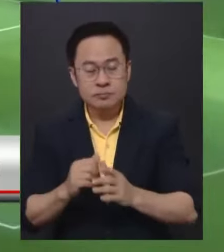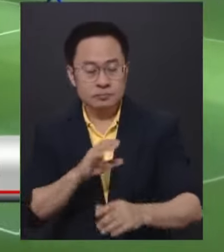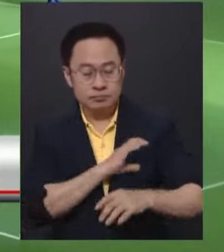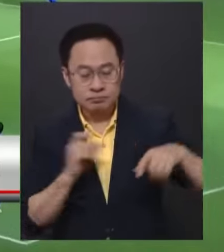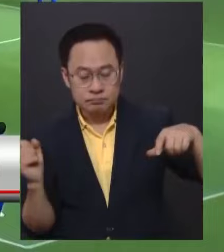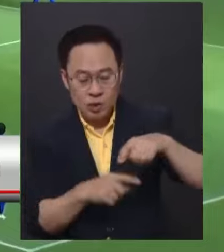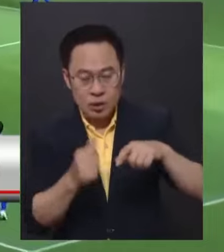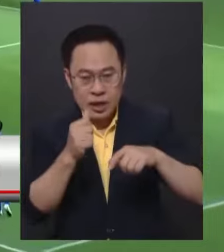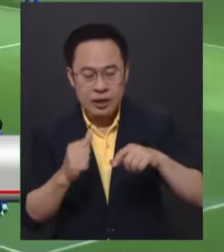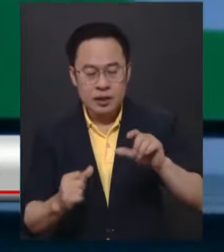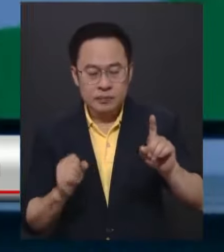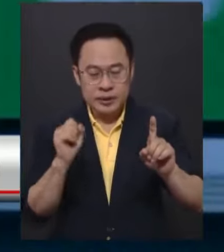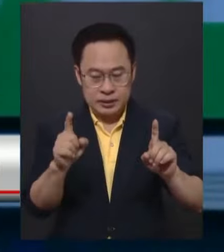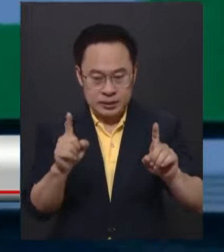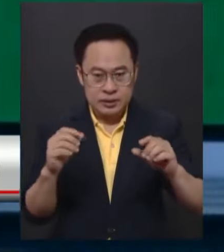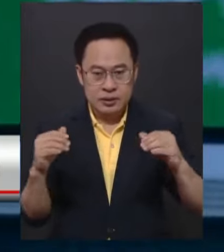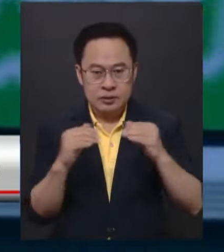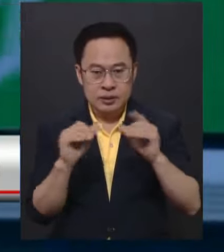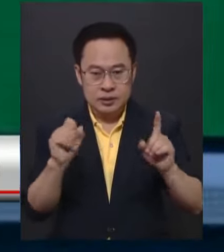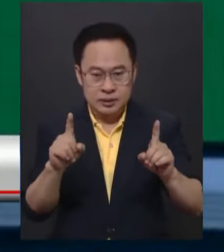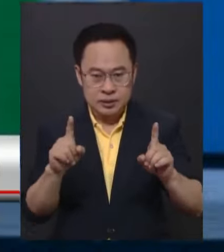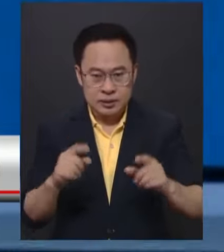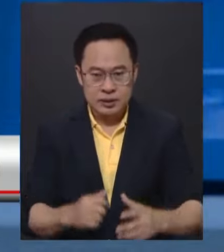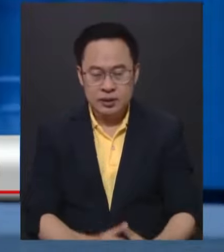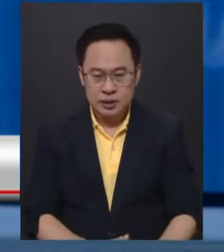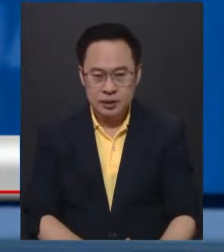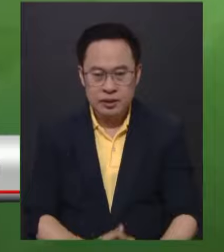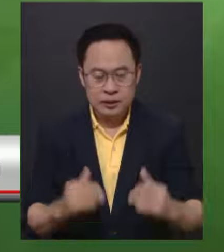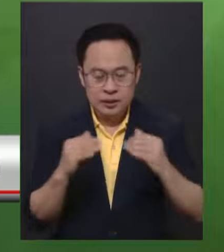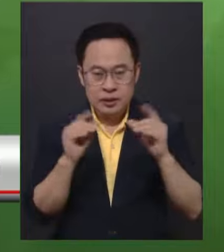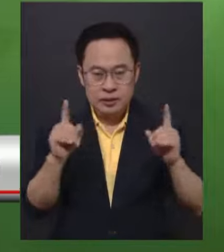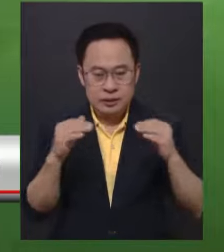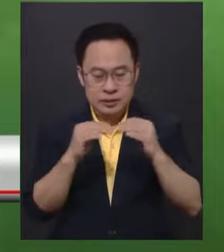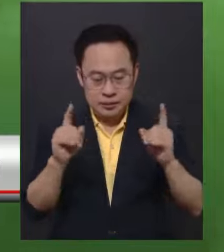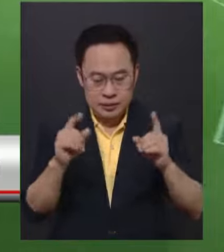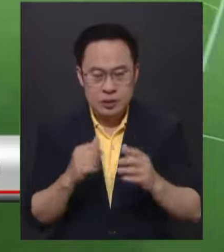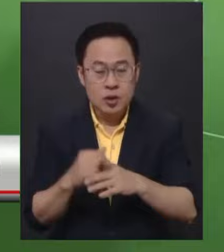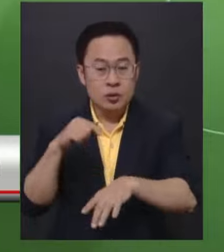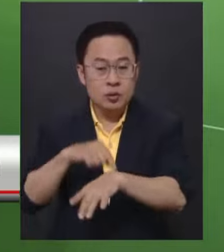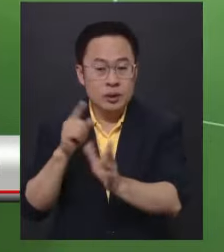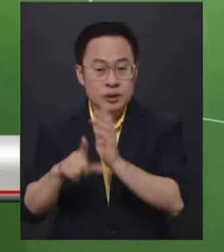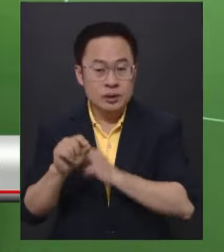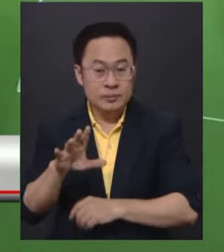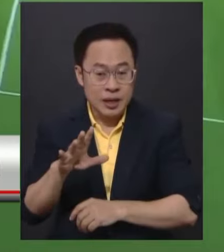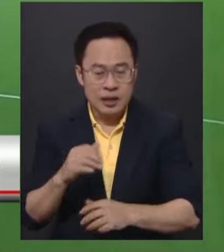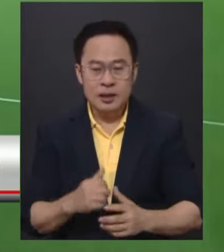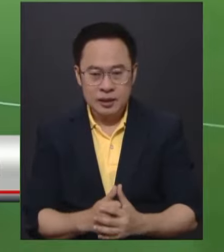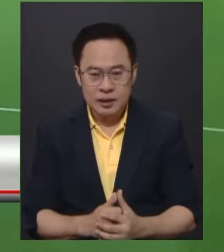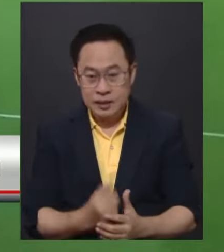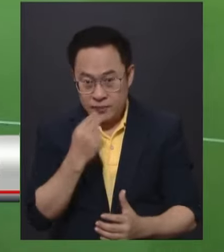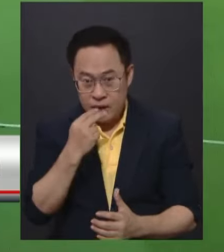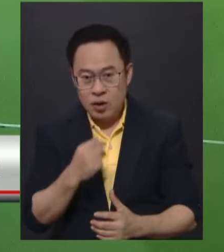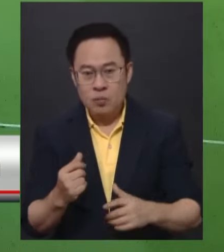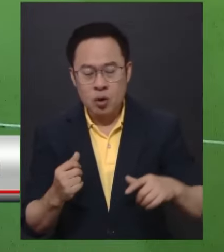สาแรกเข้าไปครับยิงยัดเข้าไปเลยครับตีเสมอให้กับเทโรรวดเร็วเลยครับ1-1ครับนาที25ครับจังหวะบอลตกพื้น